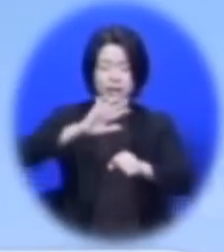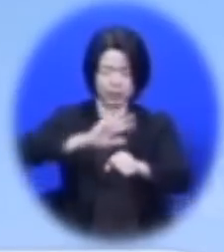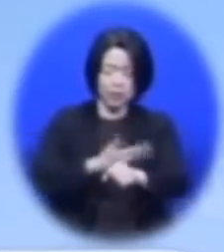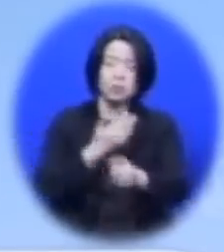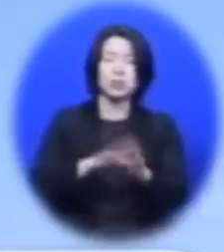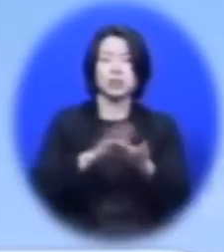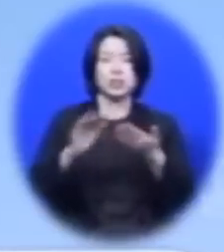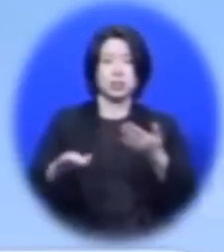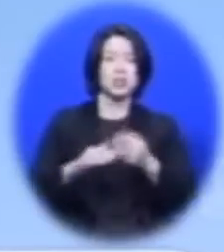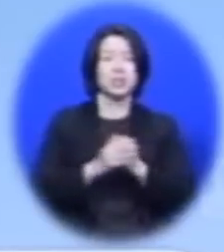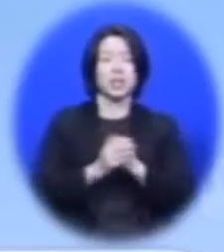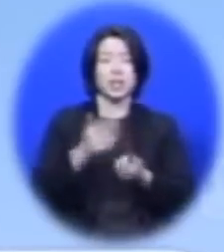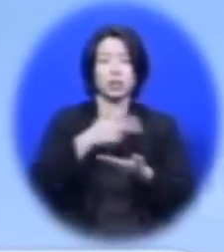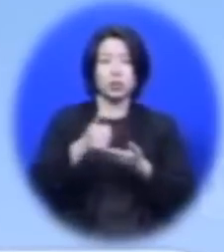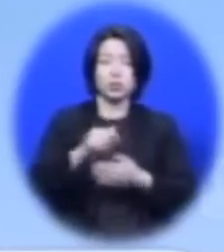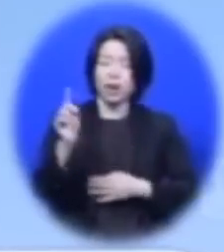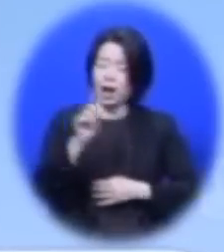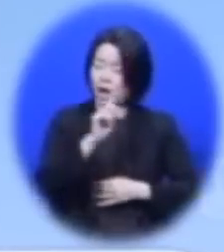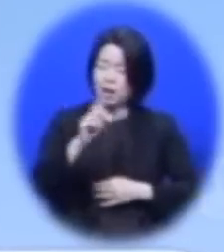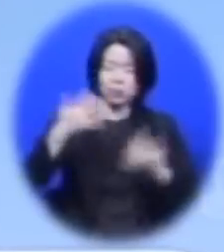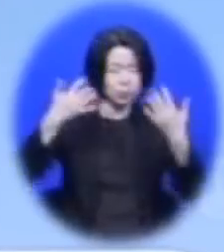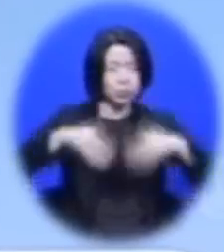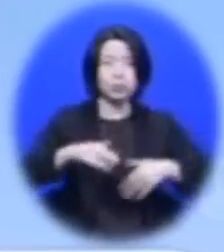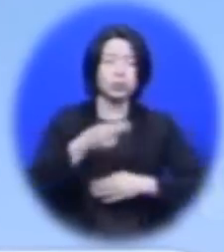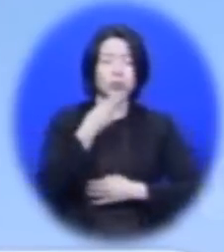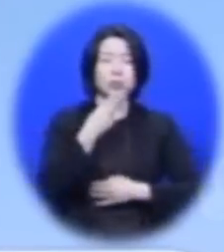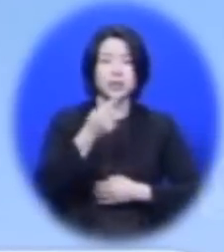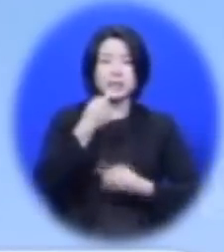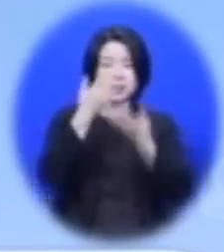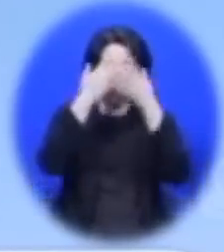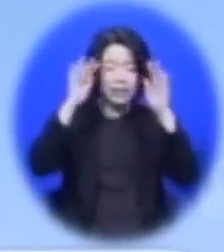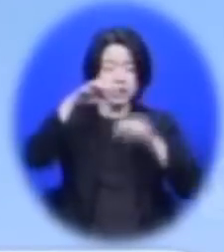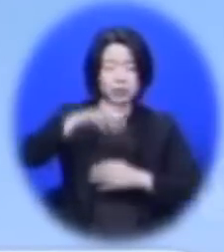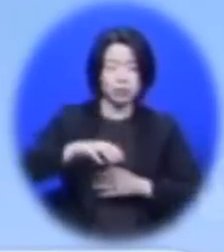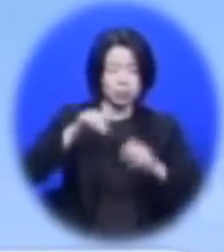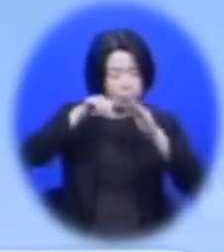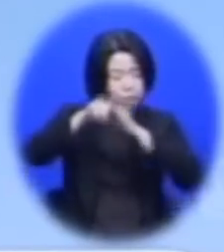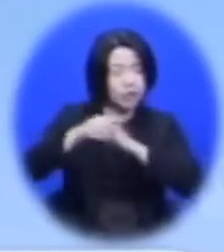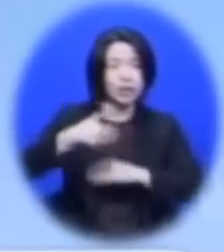잘못했습니다. 주님, 아무 조건 없이 제가 인도로 들어가겠습니다.